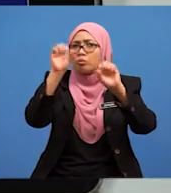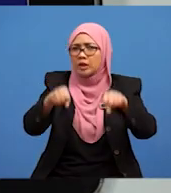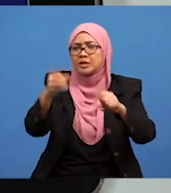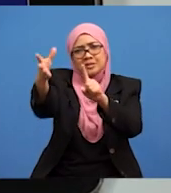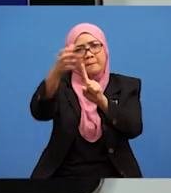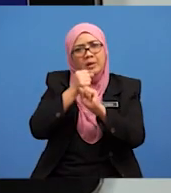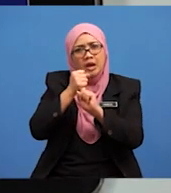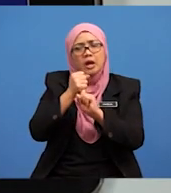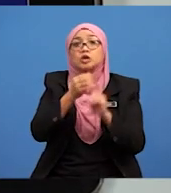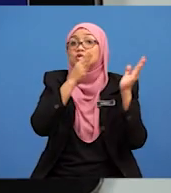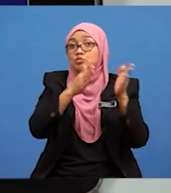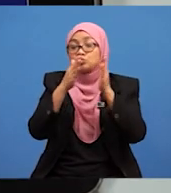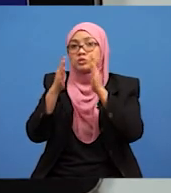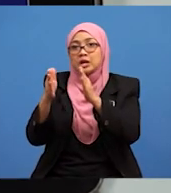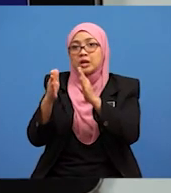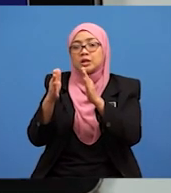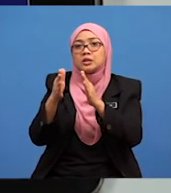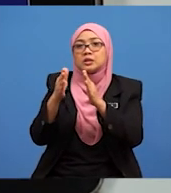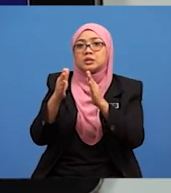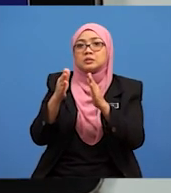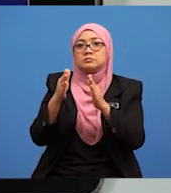oktet? Atom kalium perlu